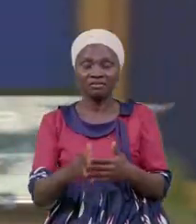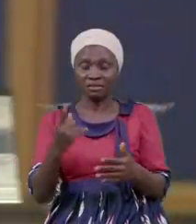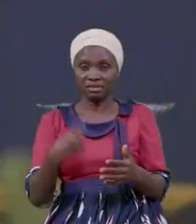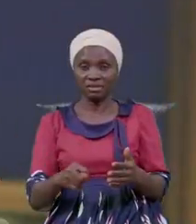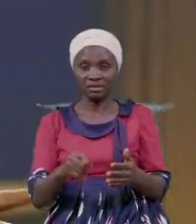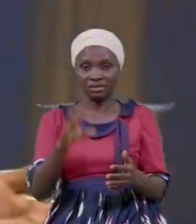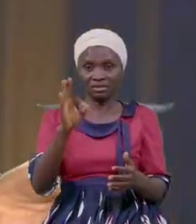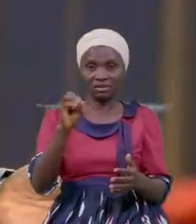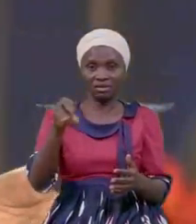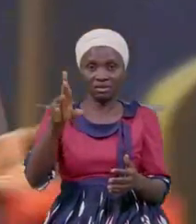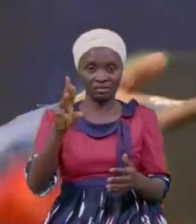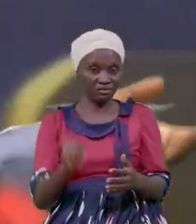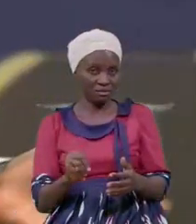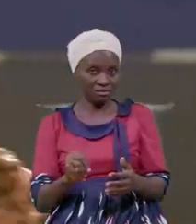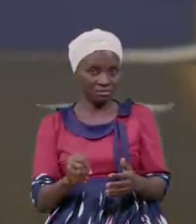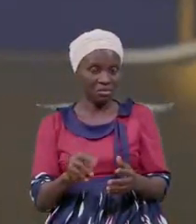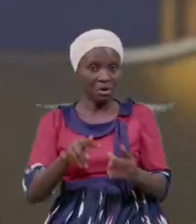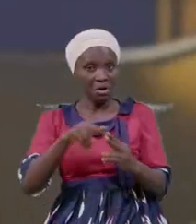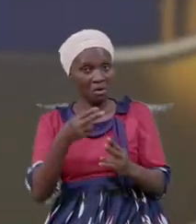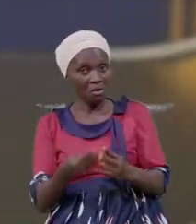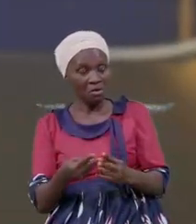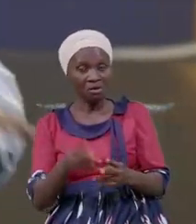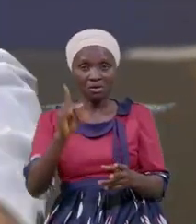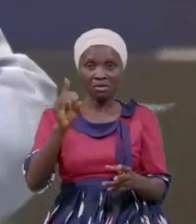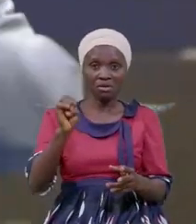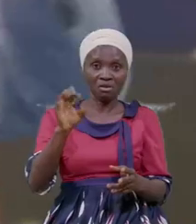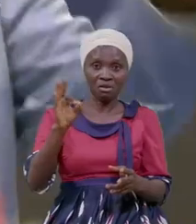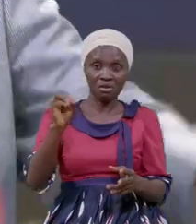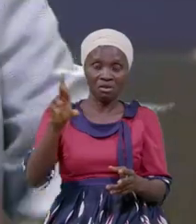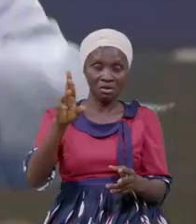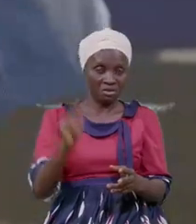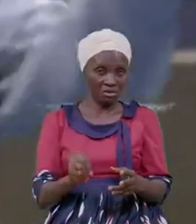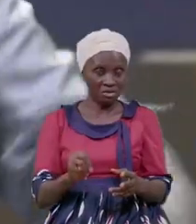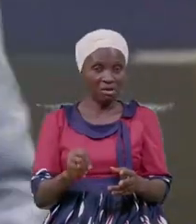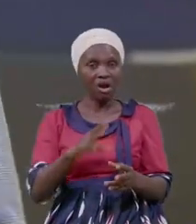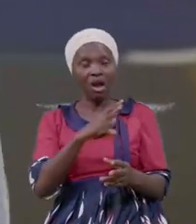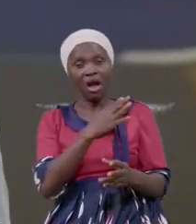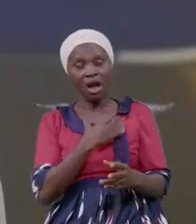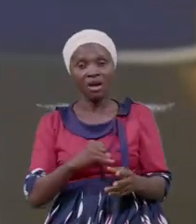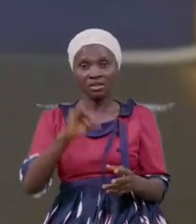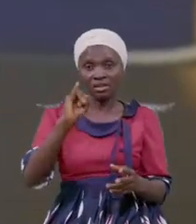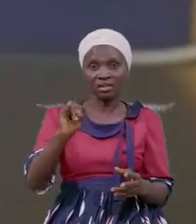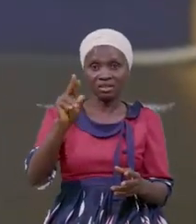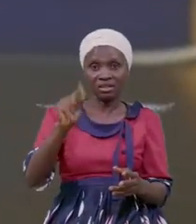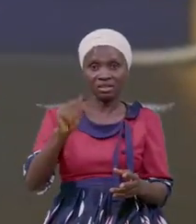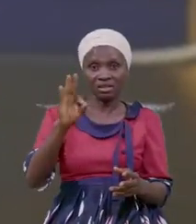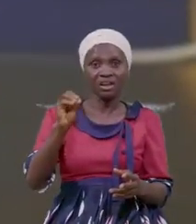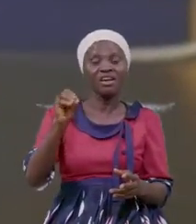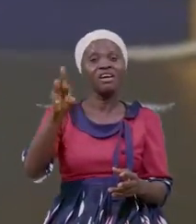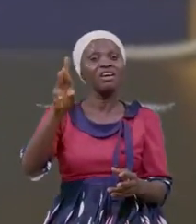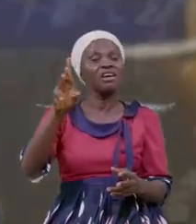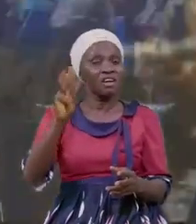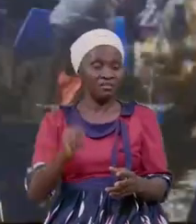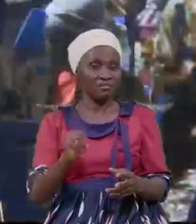formé déformé informé maintenant tu es reformé